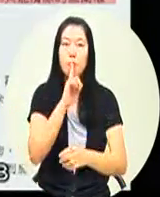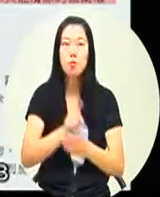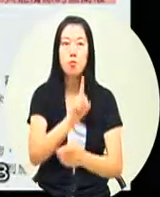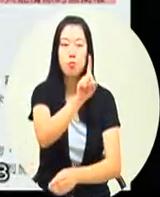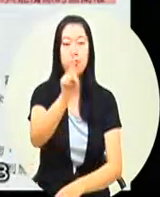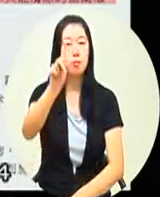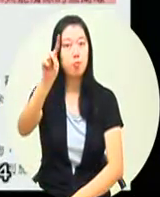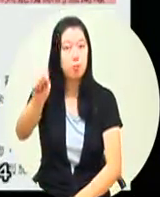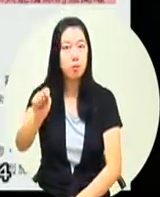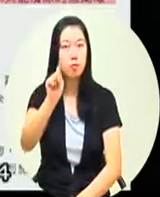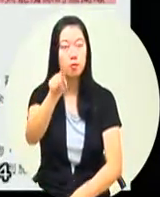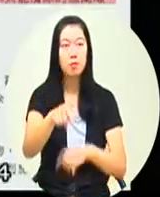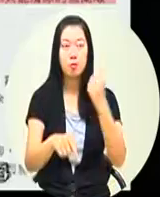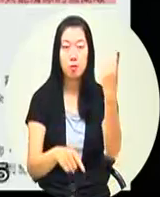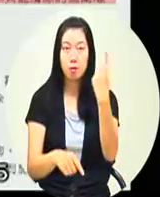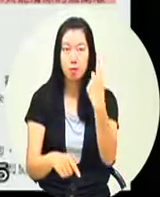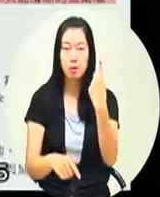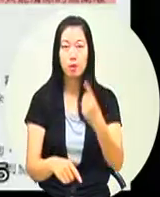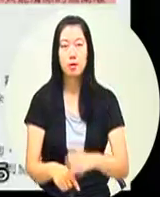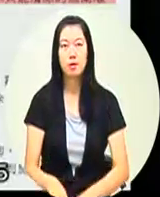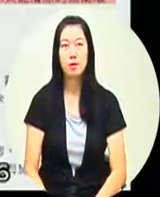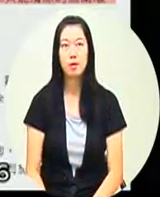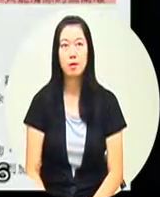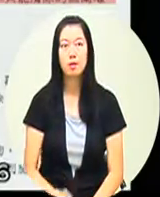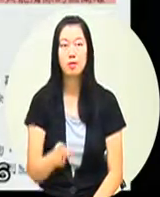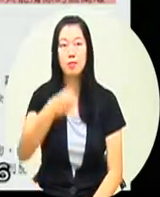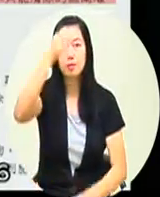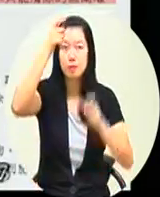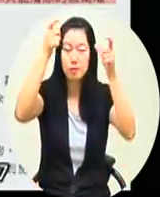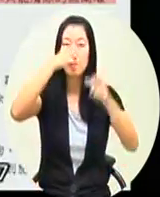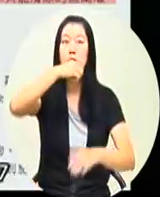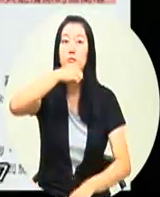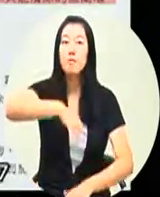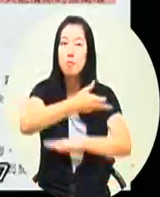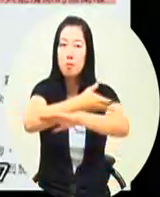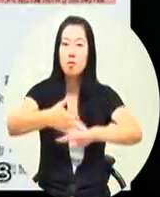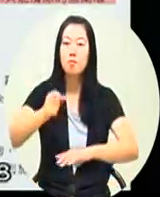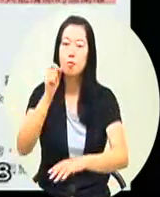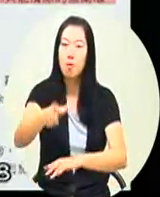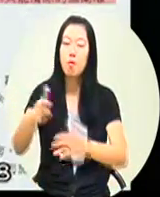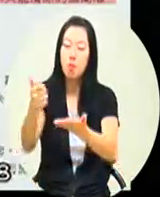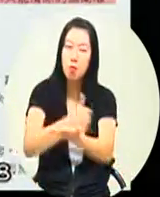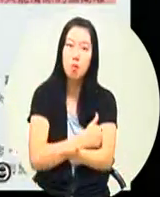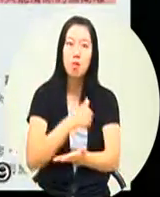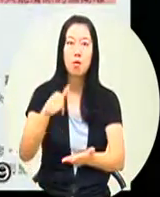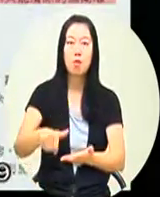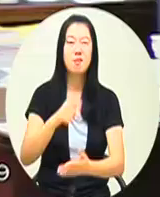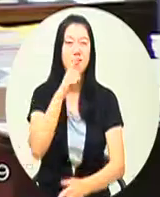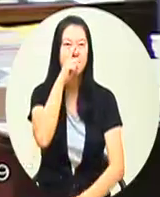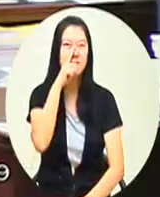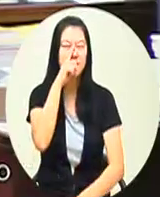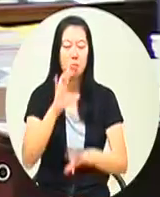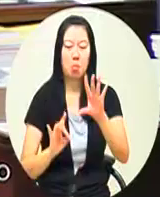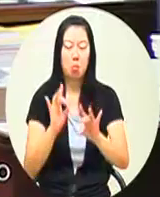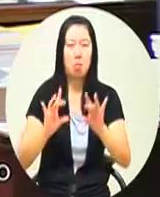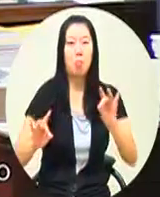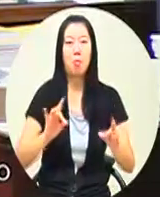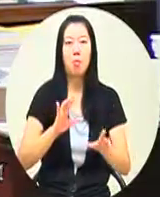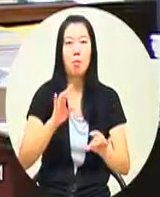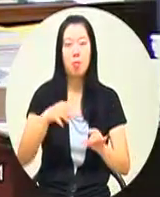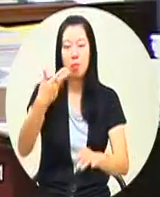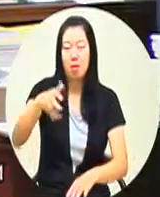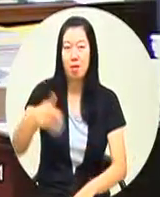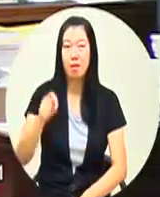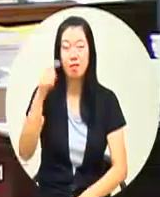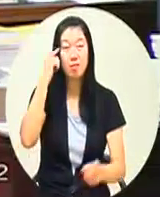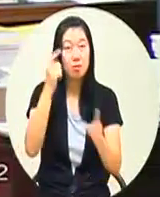的成本，把水利署如隔屏溪那买水入来，结果买入来不是清洁的水，是软骨麦的水，然后代表那